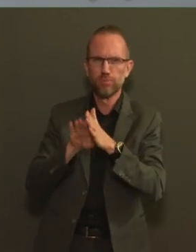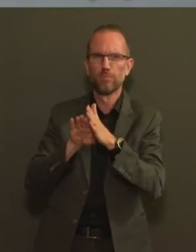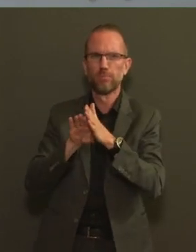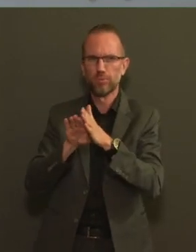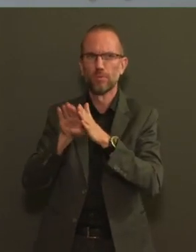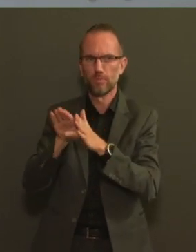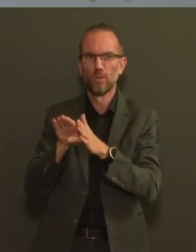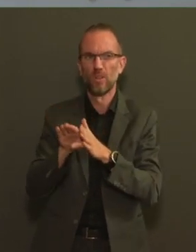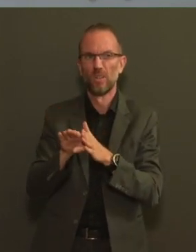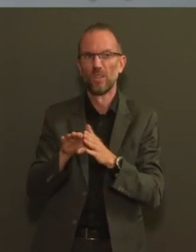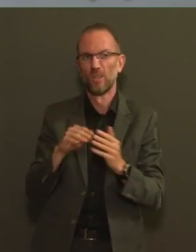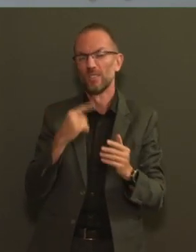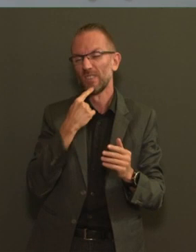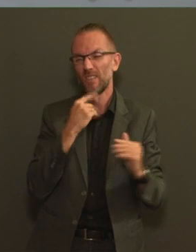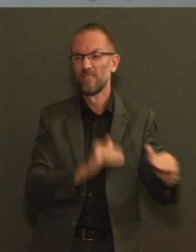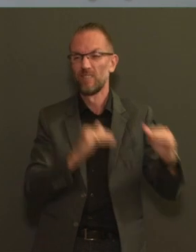de 58%.